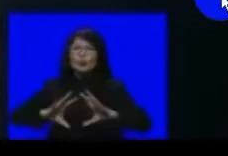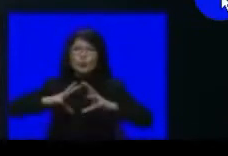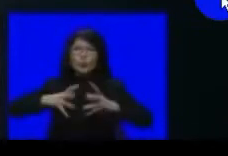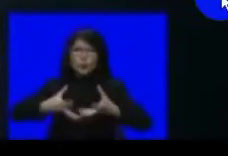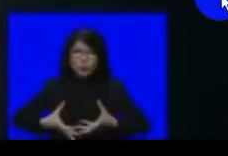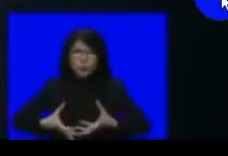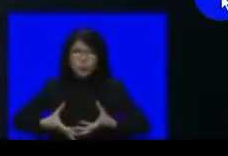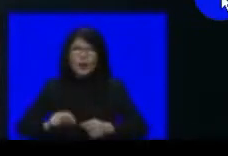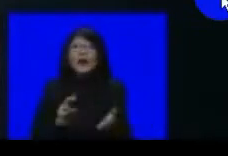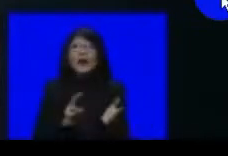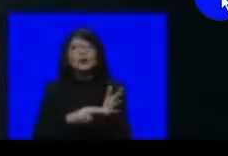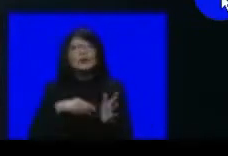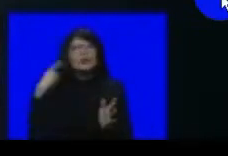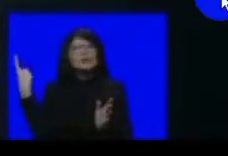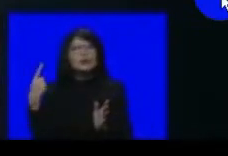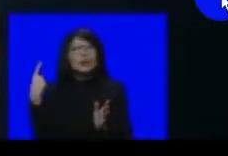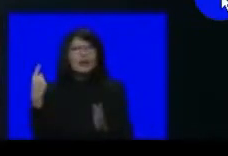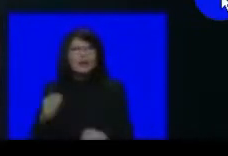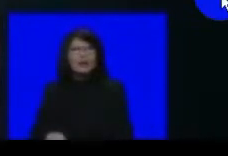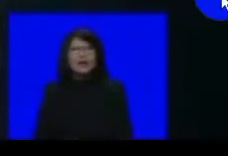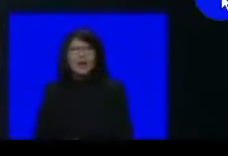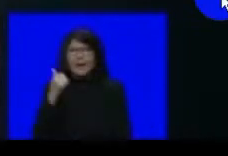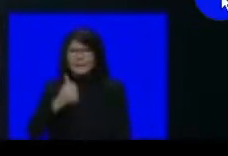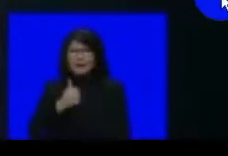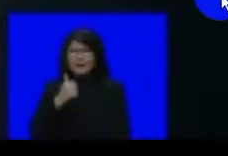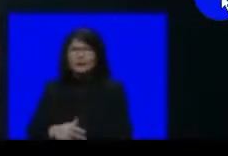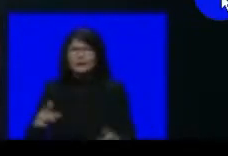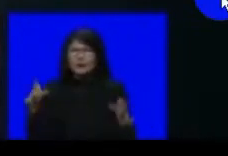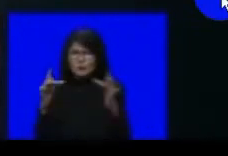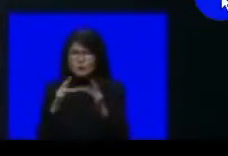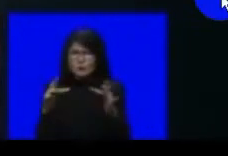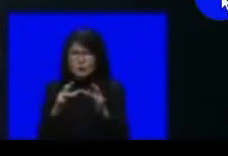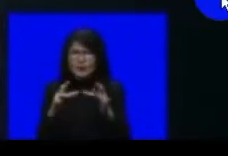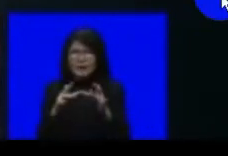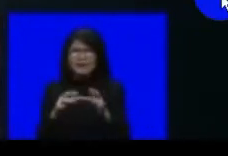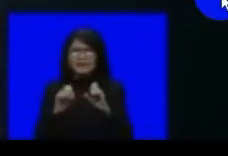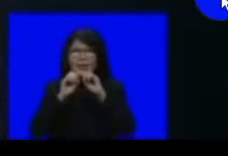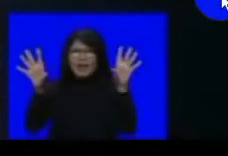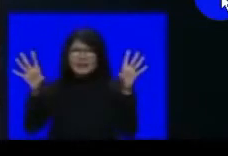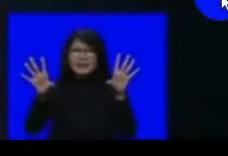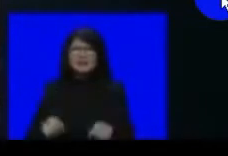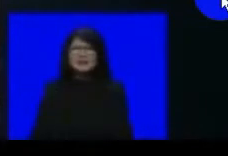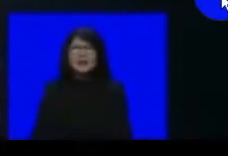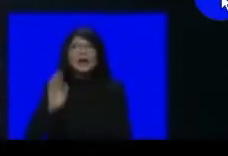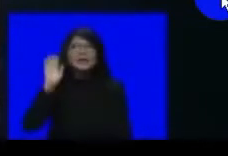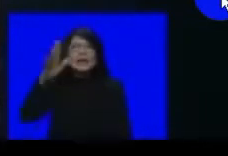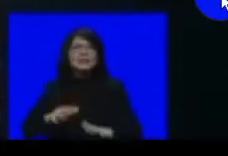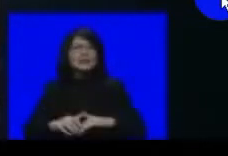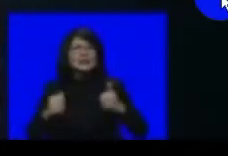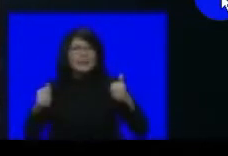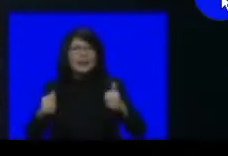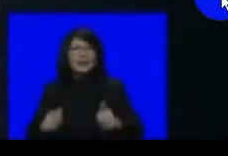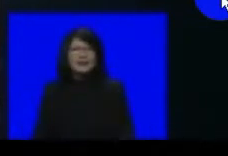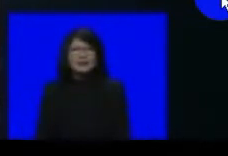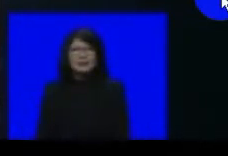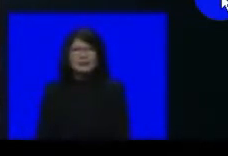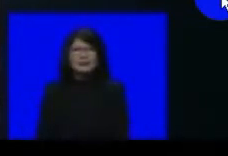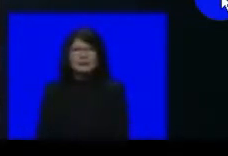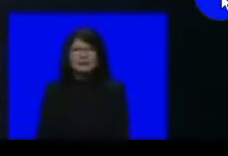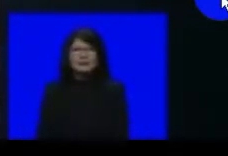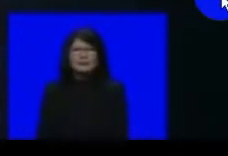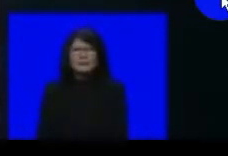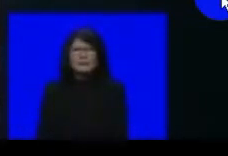mendunia, menasional gitu. Betul-betul online, virtual gitu. Ini yang akan kita siapkan. Tentu ini